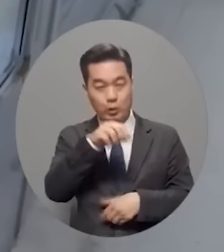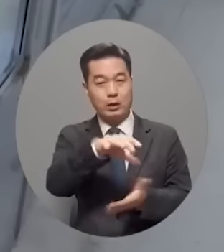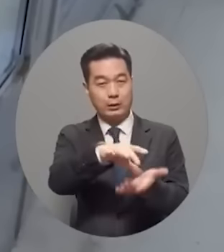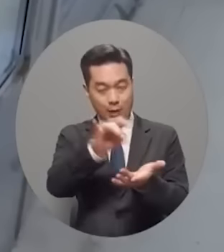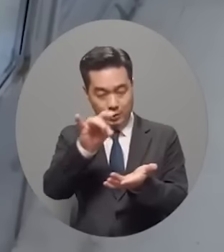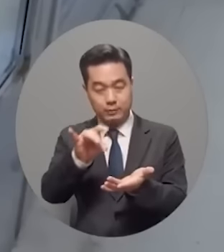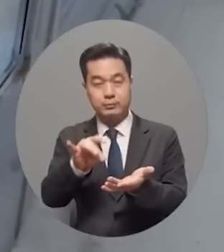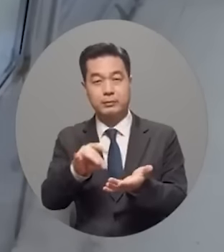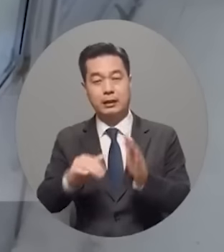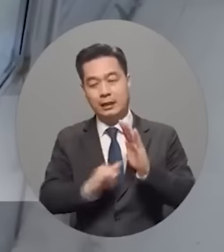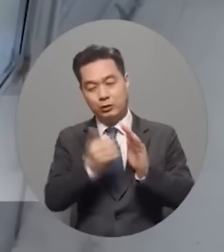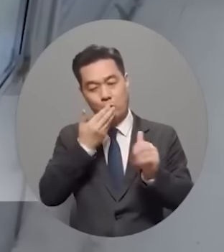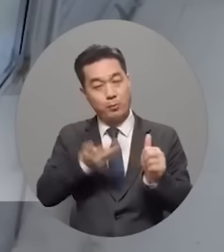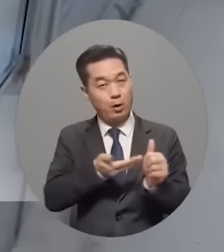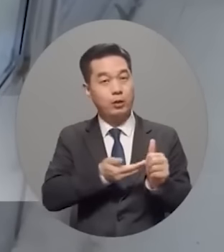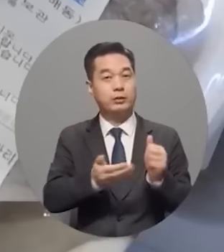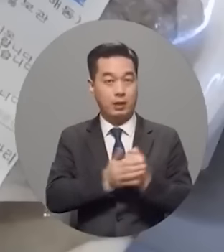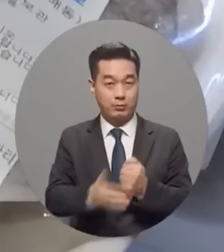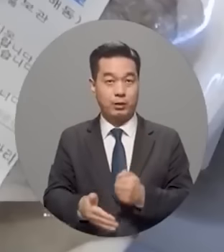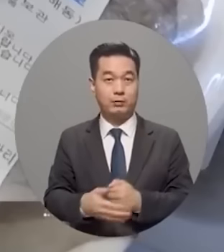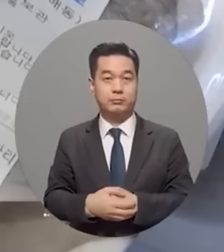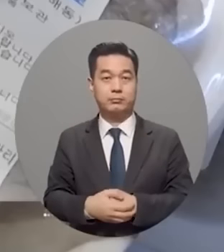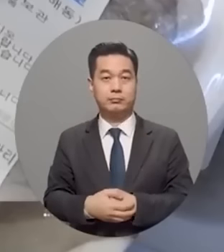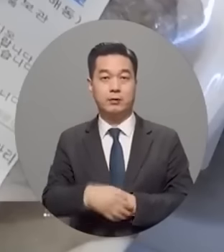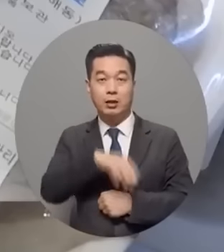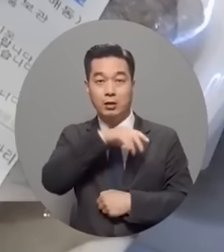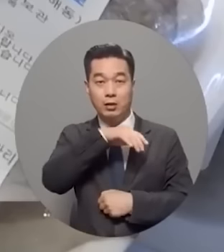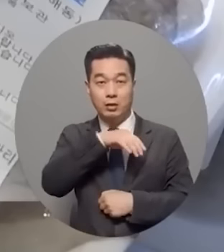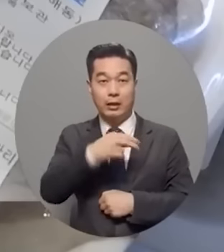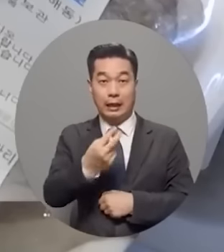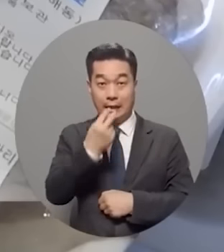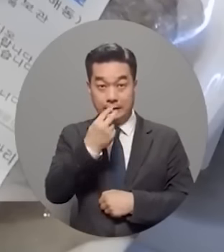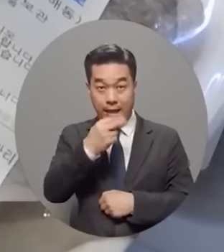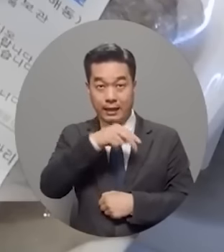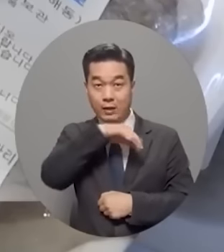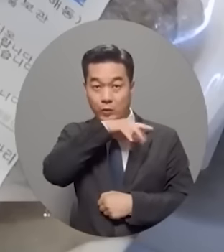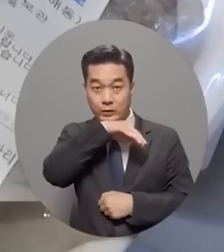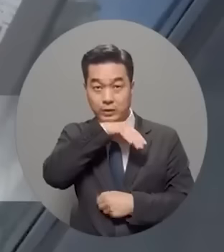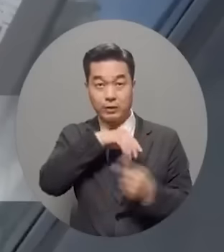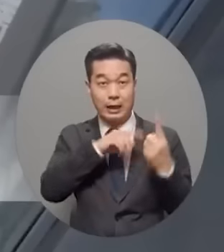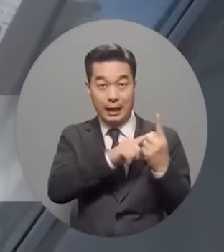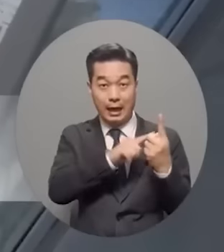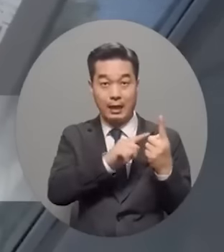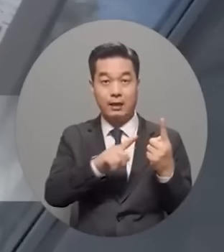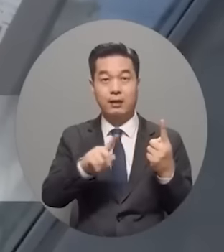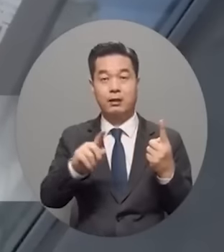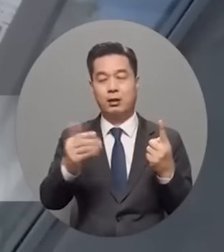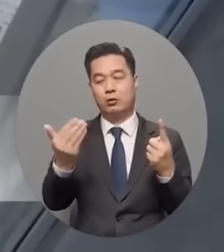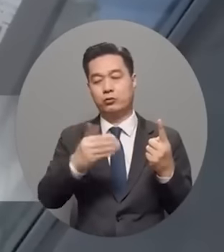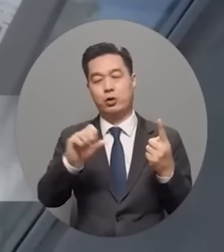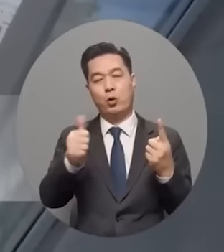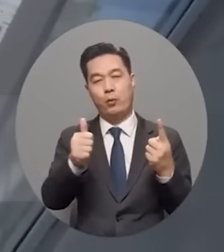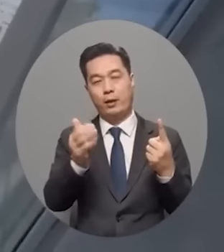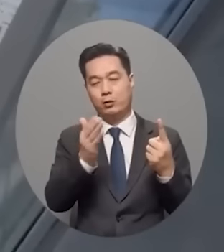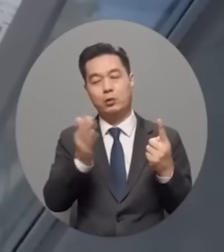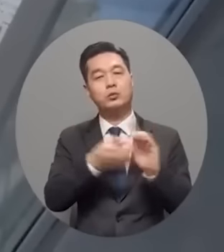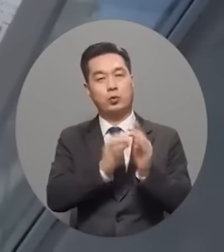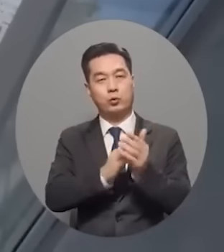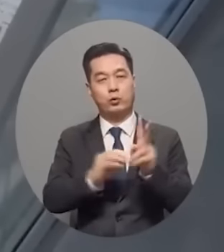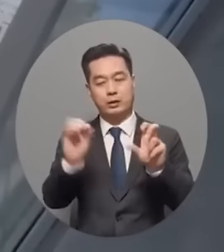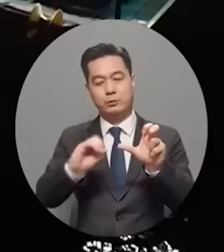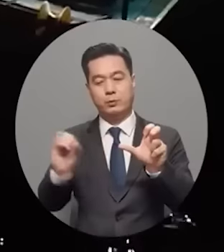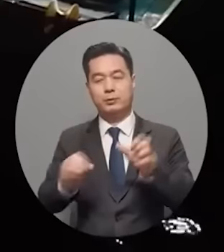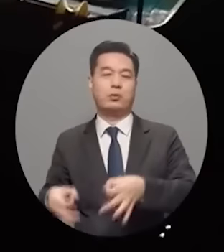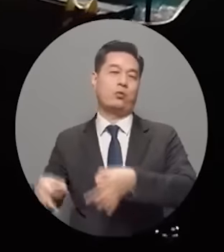현재 국산 생오징어 한 마리 소매 가격은 9,245원. 지난해 같은 기간보다 25% 이상